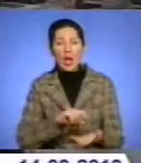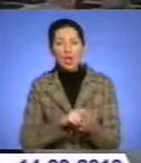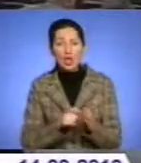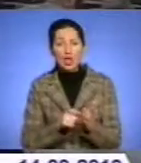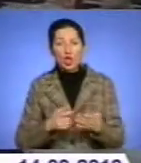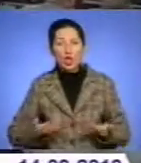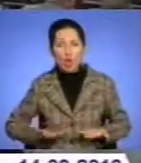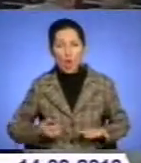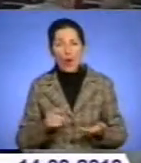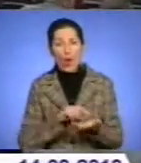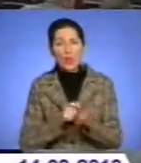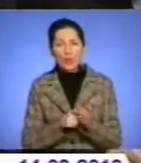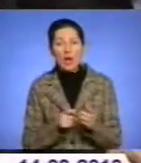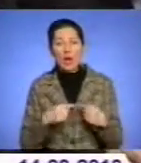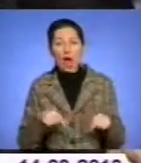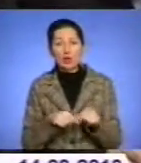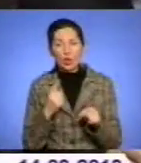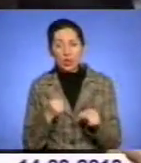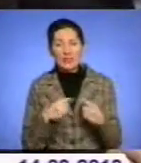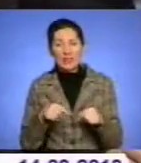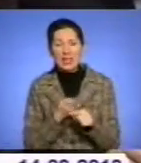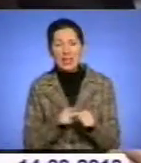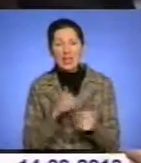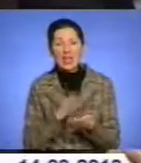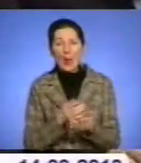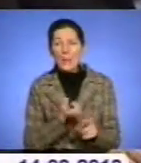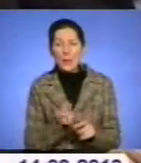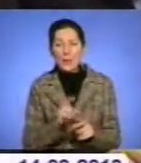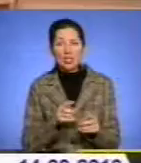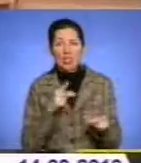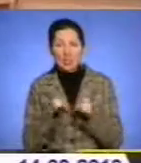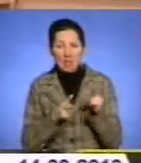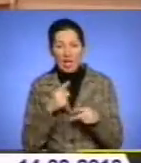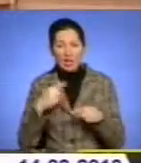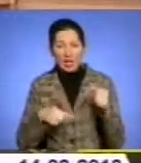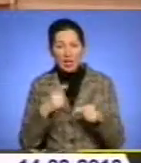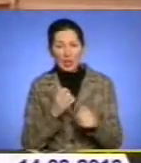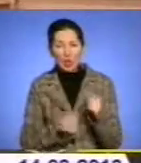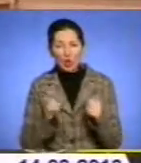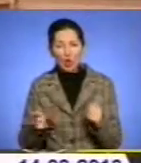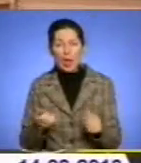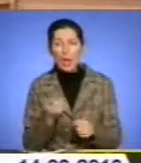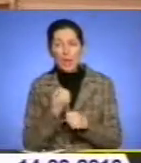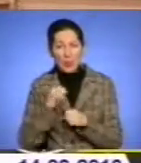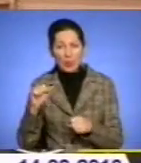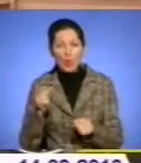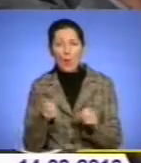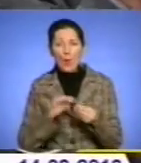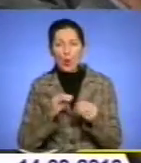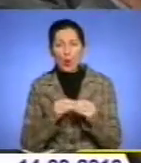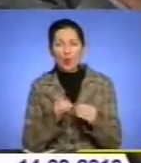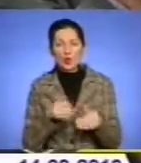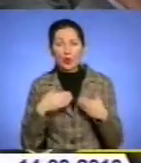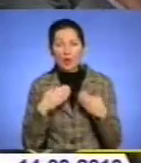Житлово-комунальна галузь – одна із тих сфер, яка викликає чи не найбільше скарг та критики серед громадян. Подолати ж проблеми, які стосуються, зокрема, низької